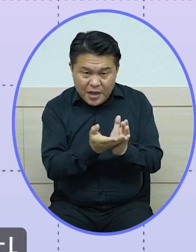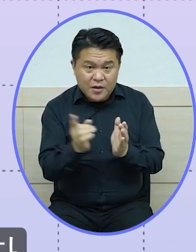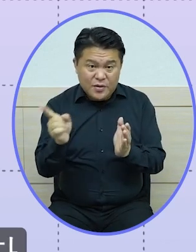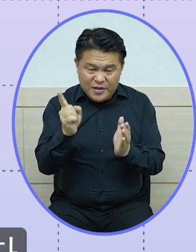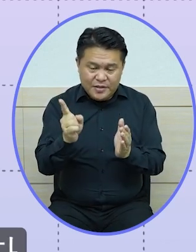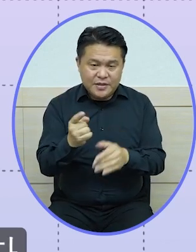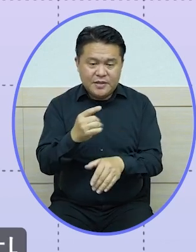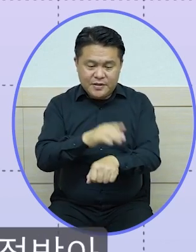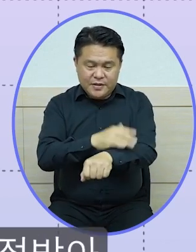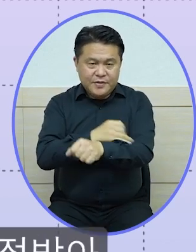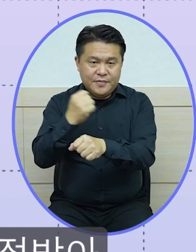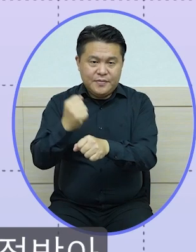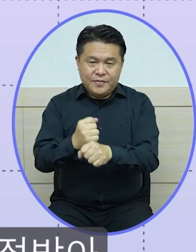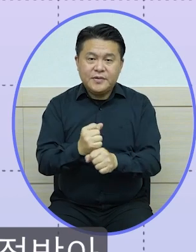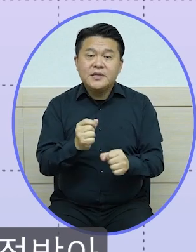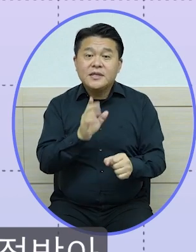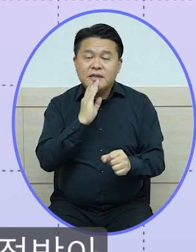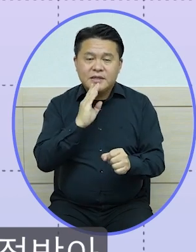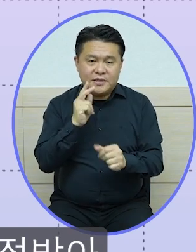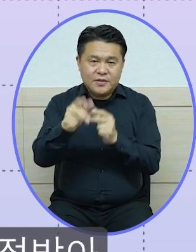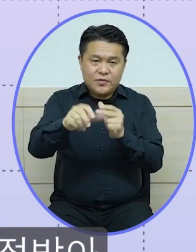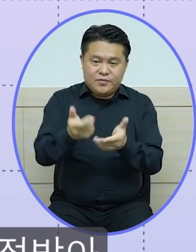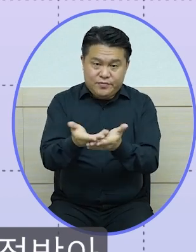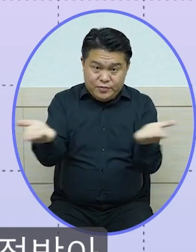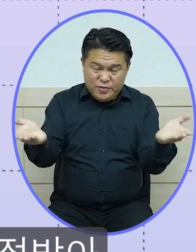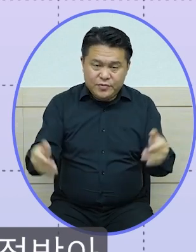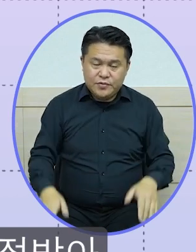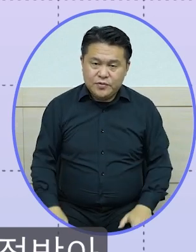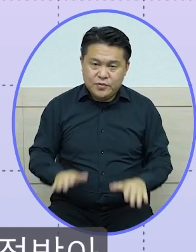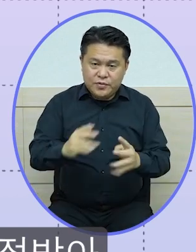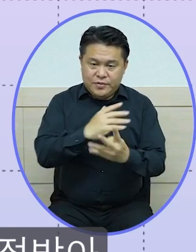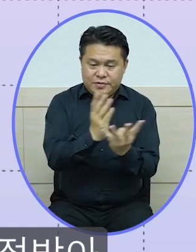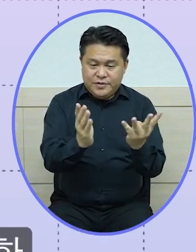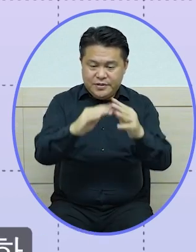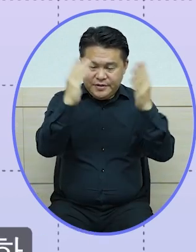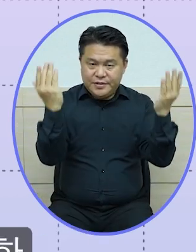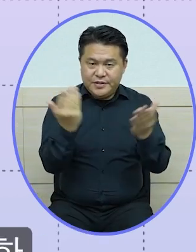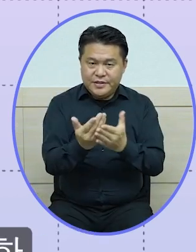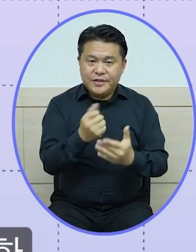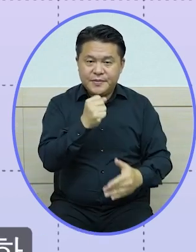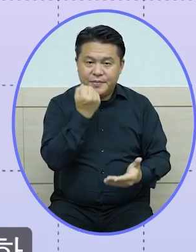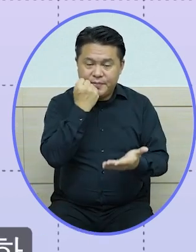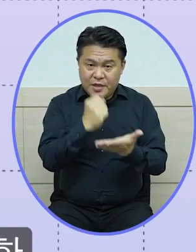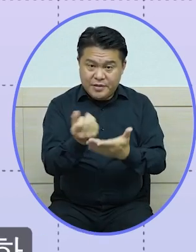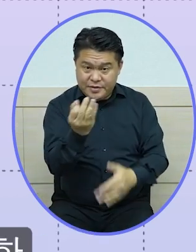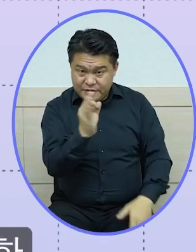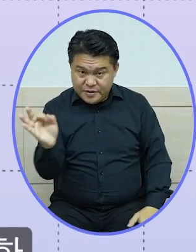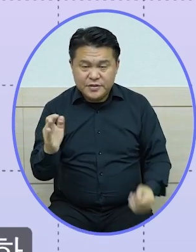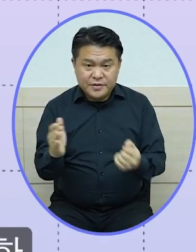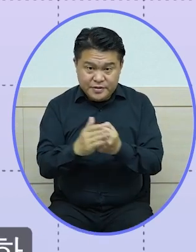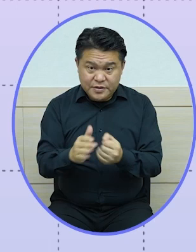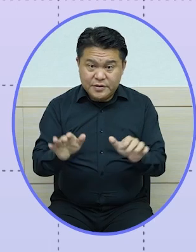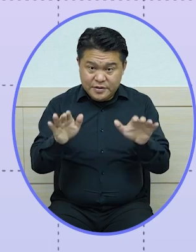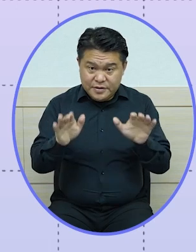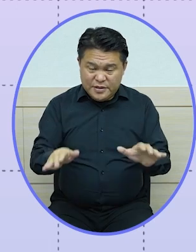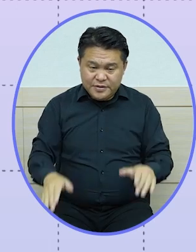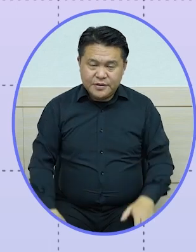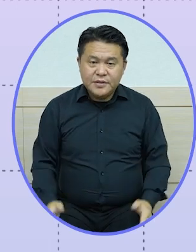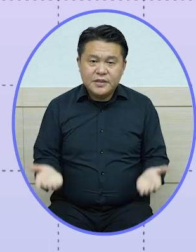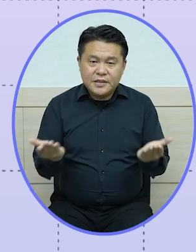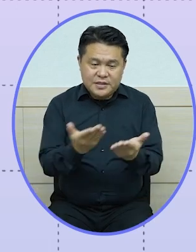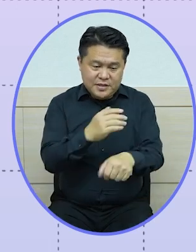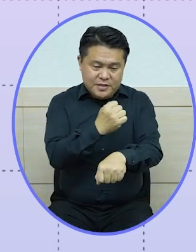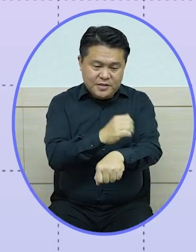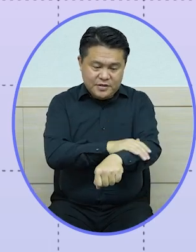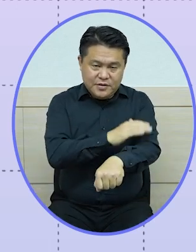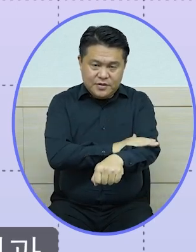추진하고 있습니다. 올해는 시범 운영한 4개 직무 모두 적합성을 인정받아 4년도 복지 일자리 직무로 반영하기 위한 직무 매뉴얼을